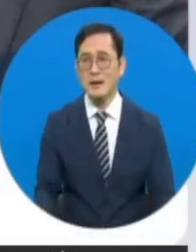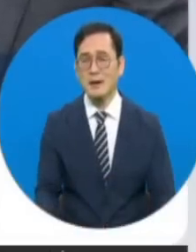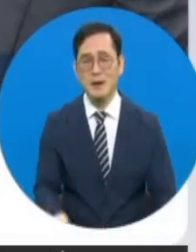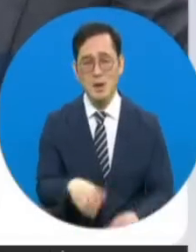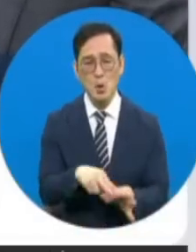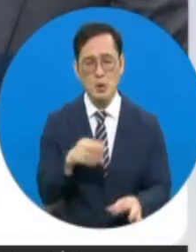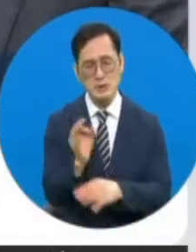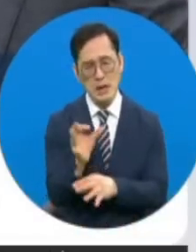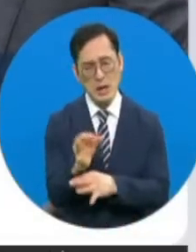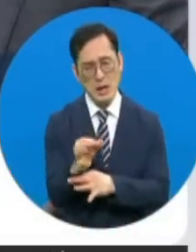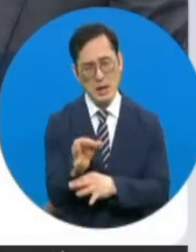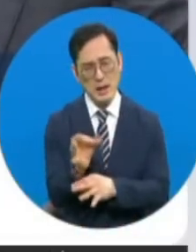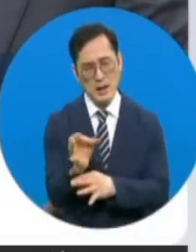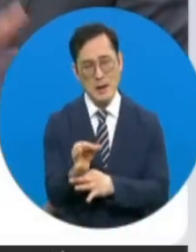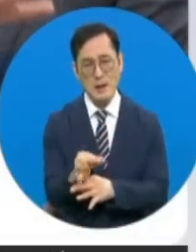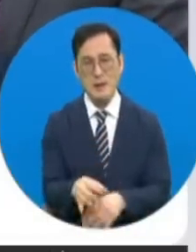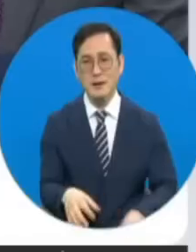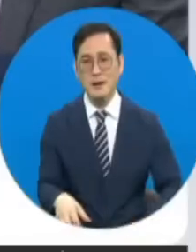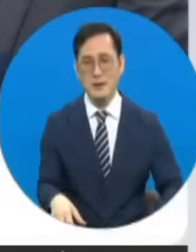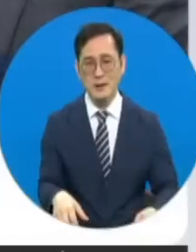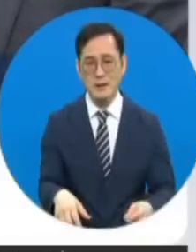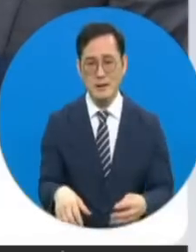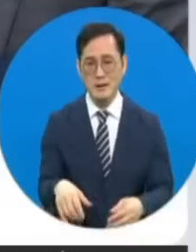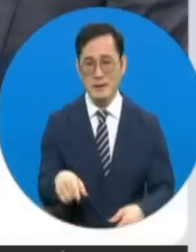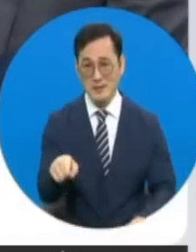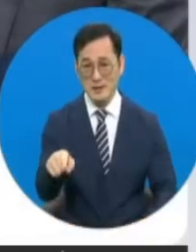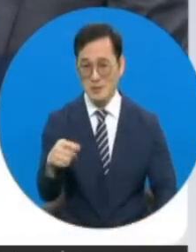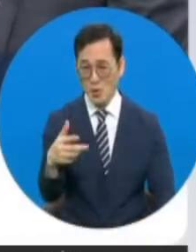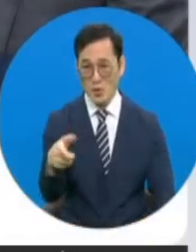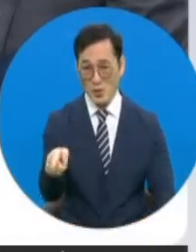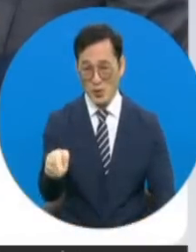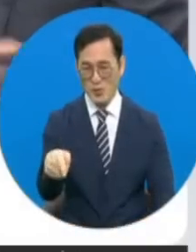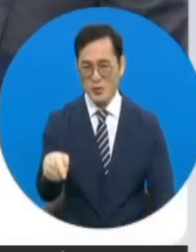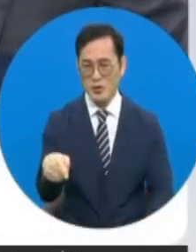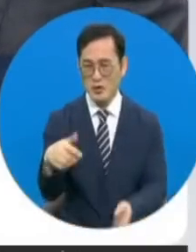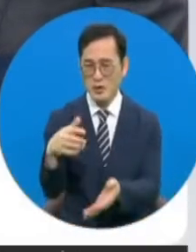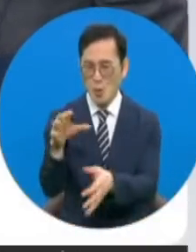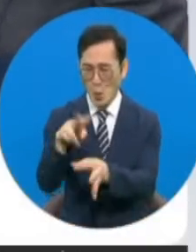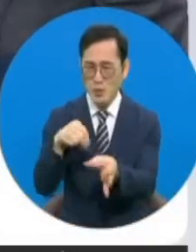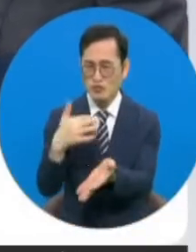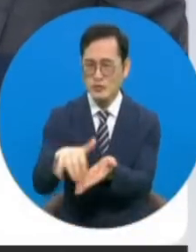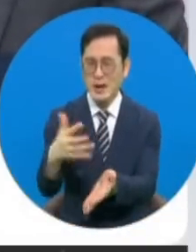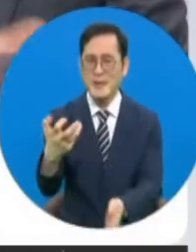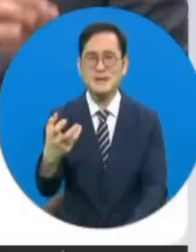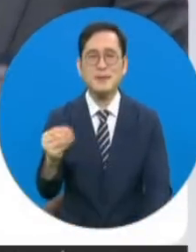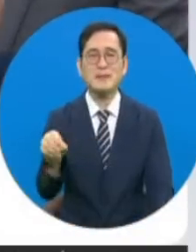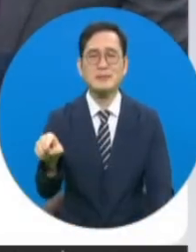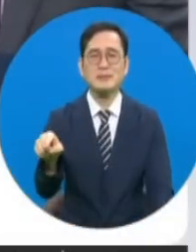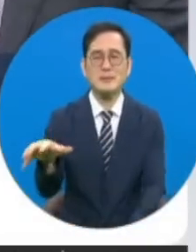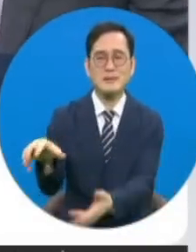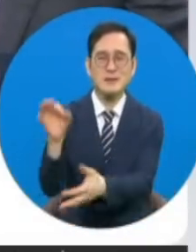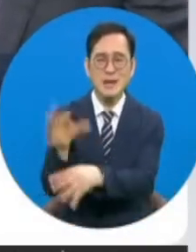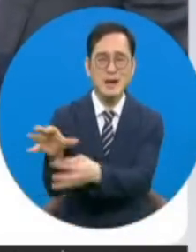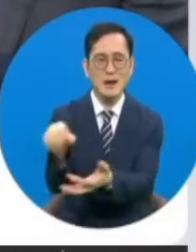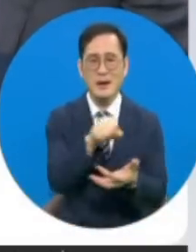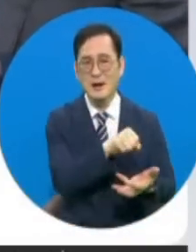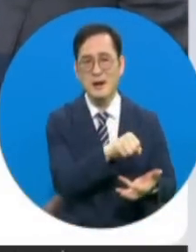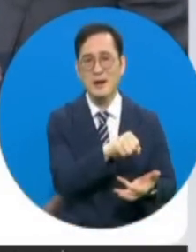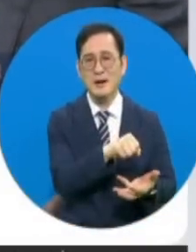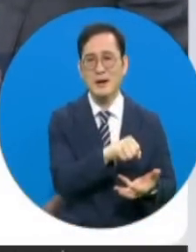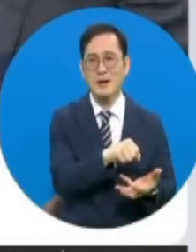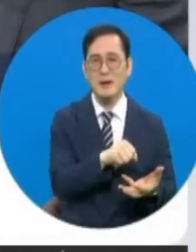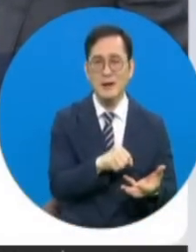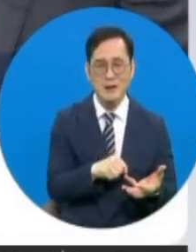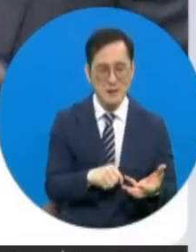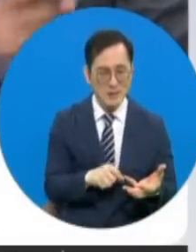코인의 어떻게 80만 개의 코인이 김남국의 넘어가게 됐는가 취득 경로가 명확해져야 되고 그것 때문에 리믹스를